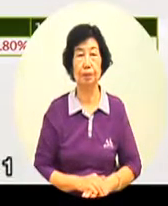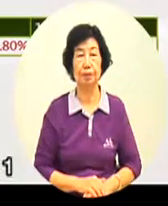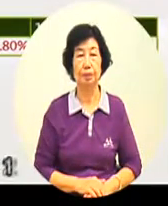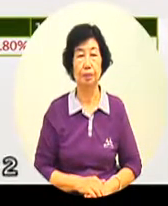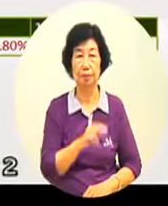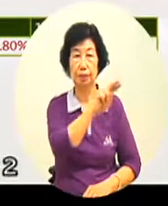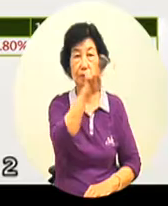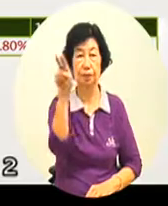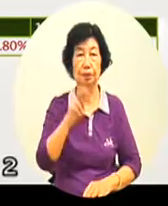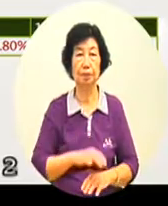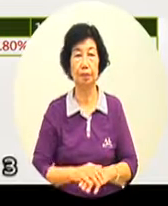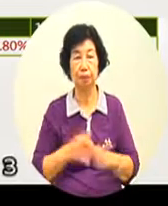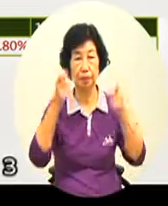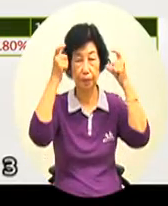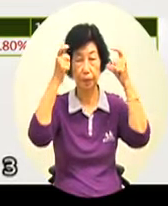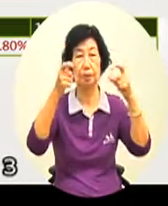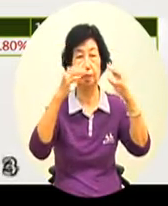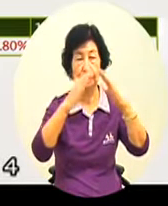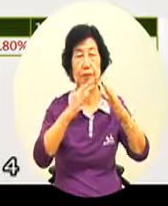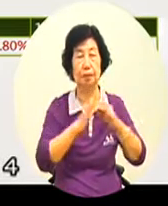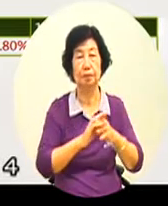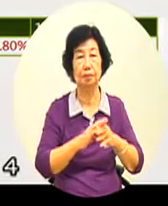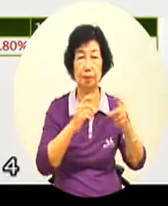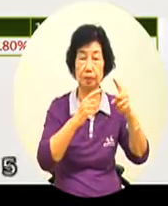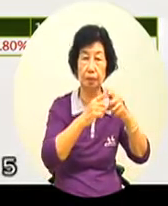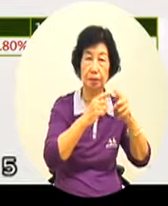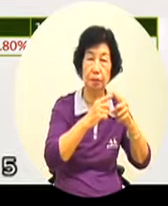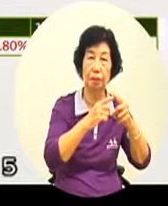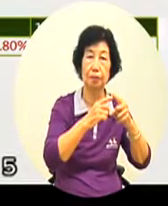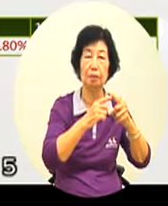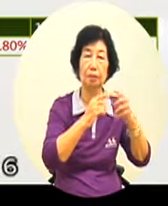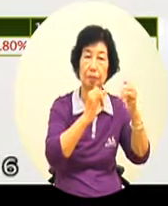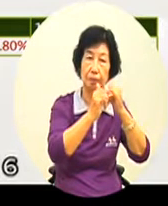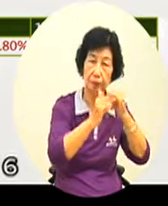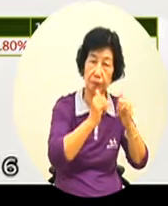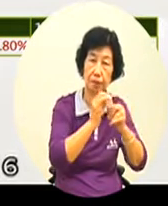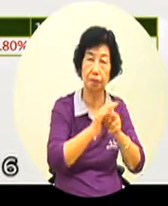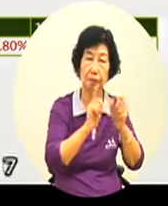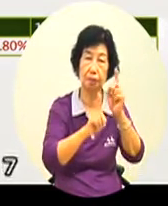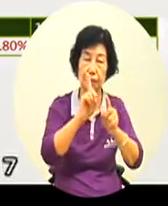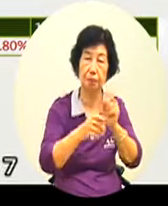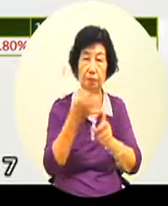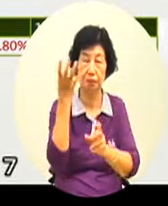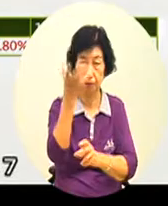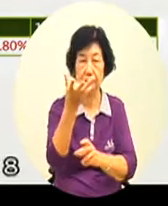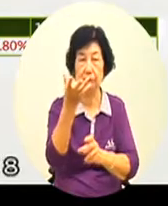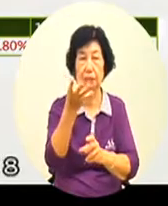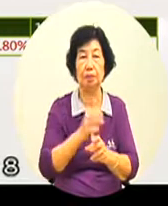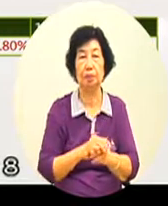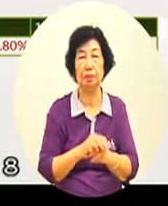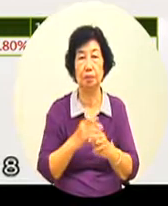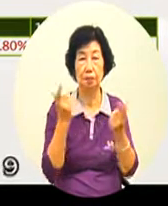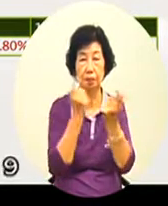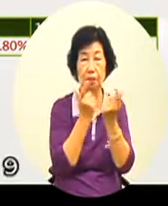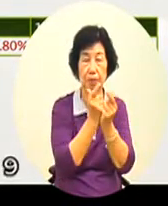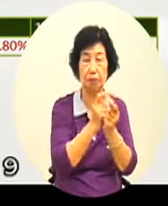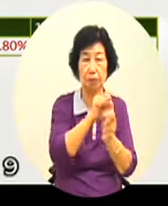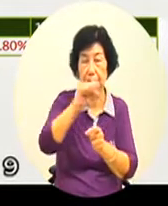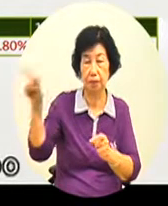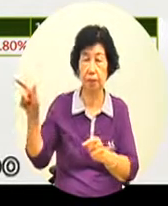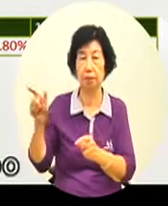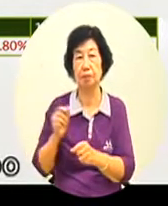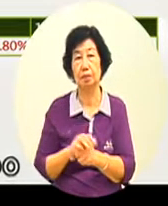到哈，高雄市虽然是人口的比例比较多啦哈，好比台北市还多啊哈。但是它相